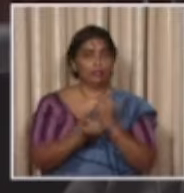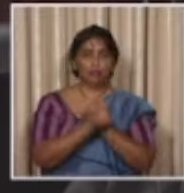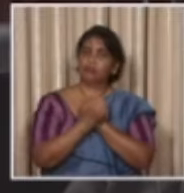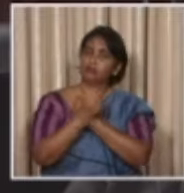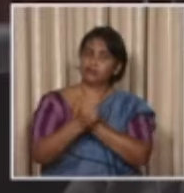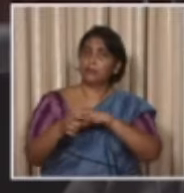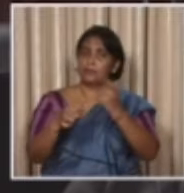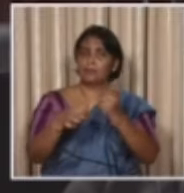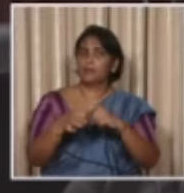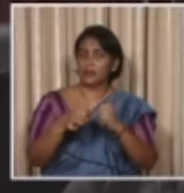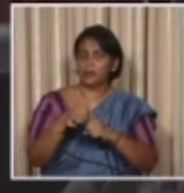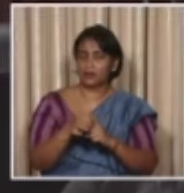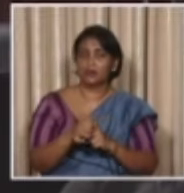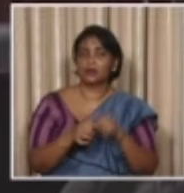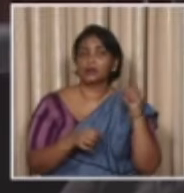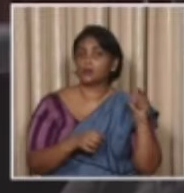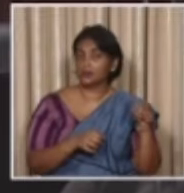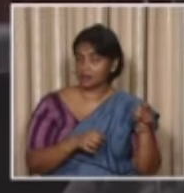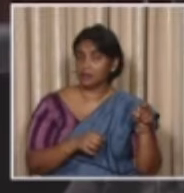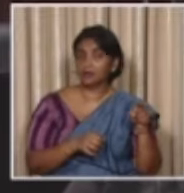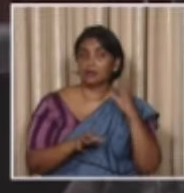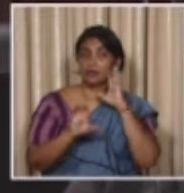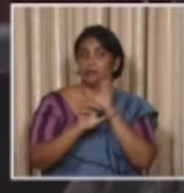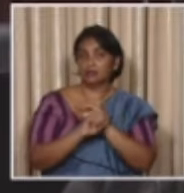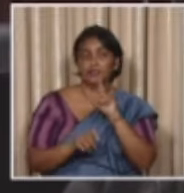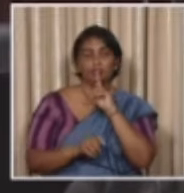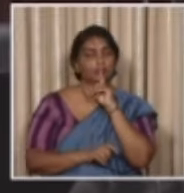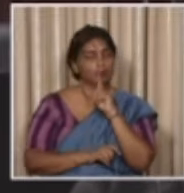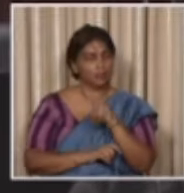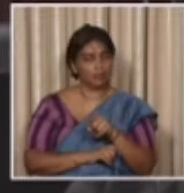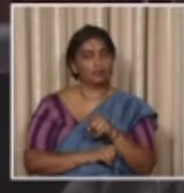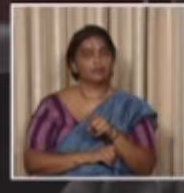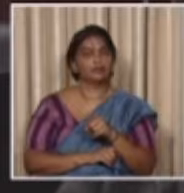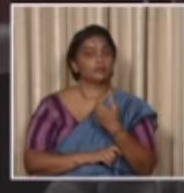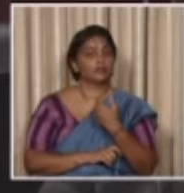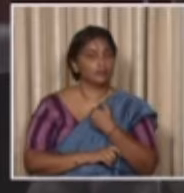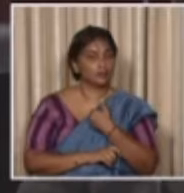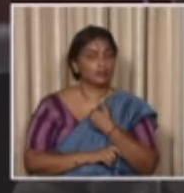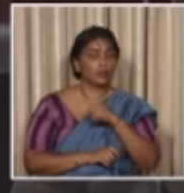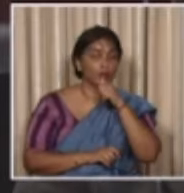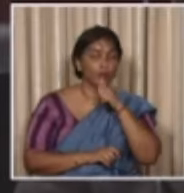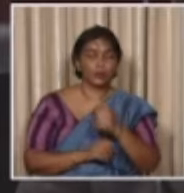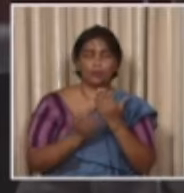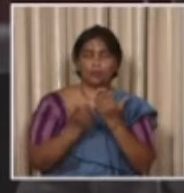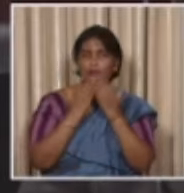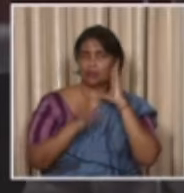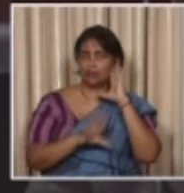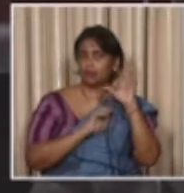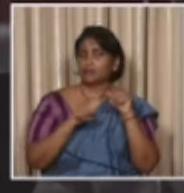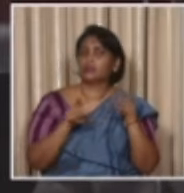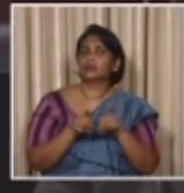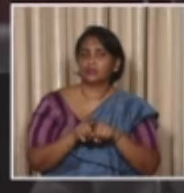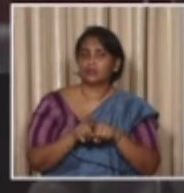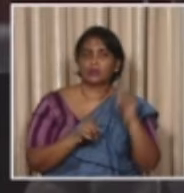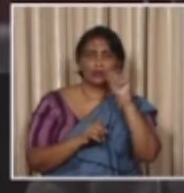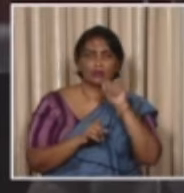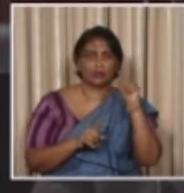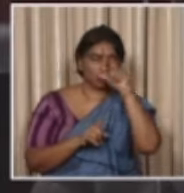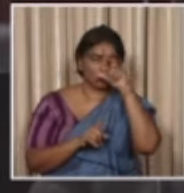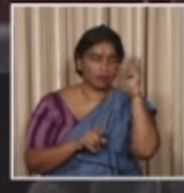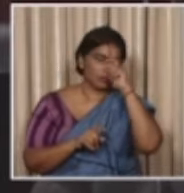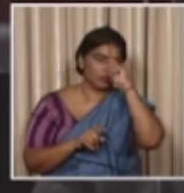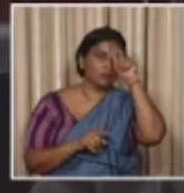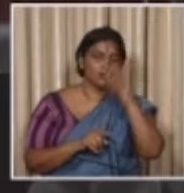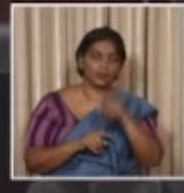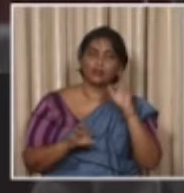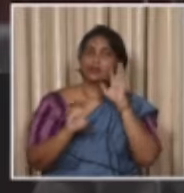අරන් ප්‍රශ්න කරන්න කියලා. එතුමා ප්‍රකාශයක් ලබා දීලා තියෙනවා. අපිට නොනිල වශයෙන් ලැබිලා තියෙන තොරතුරු අනුව මෛත්‍රීපාල සිරිසේන